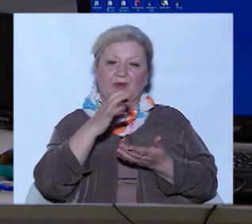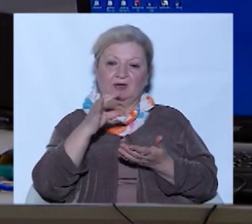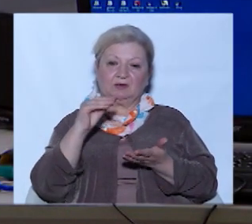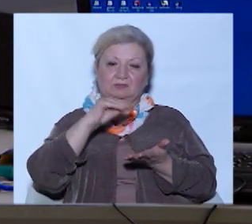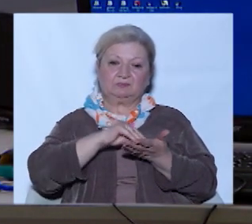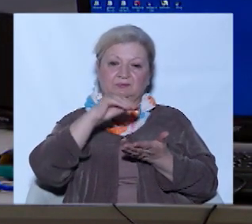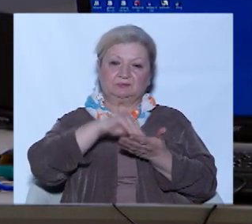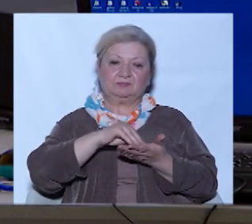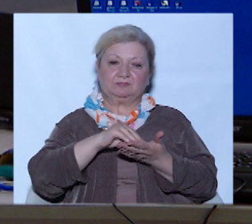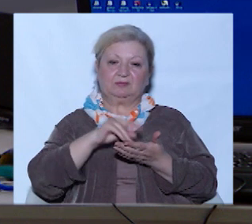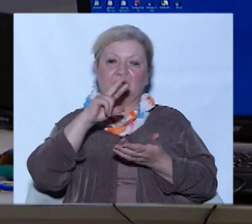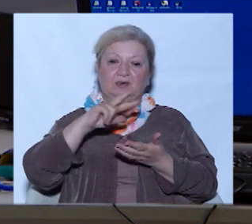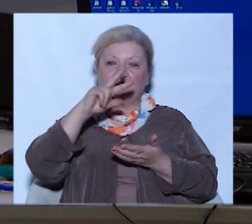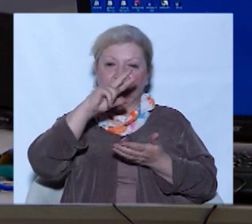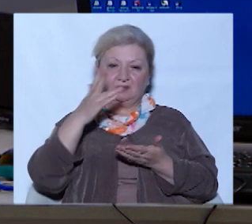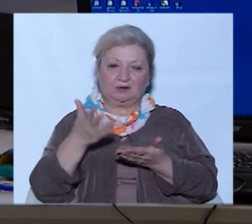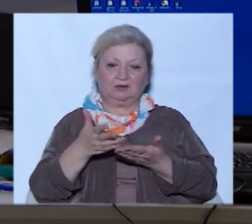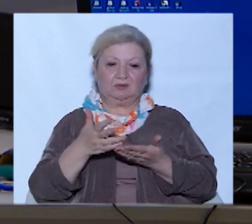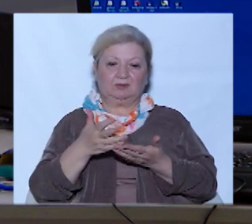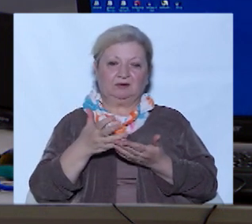დავდოთ თითოეული ასო ამაზე.